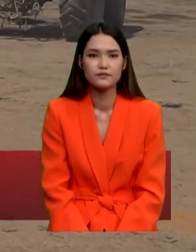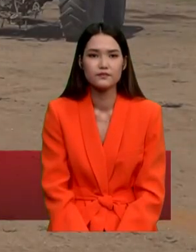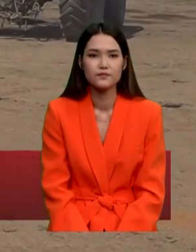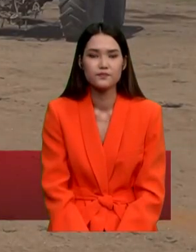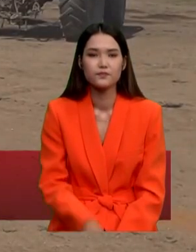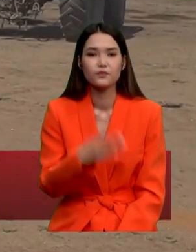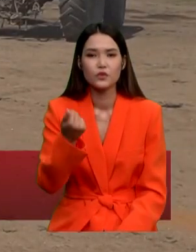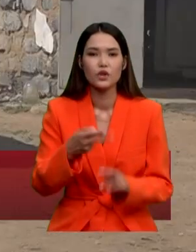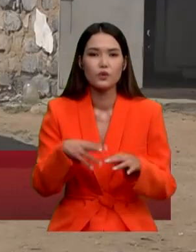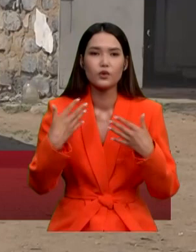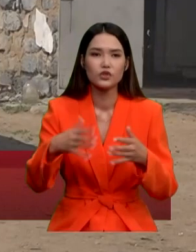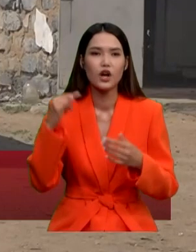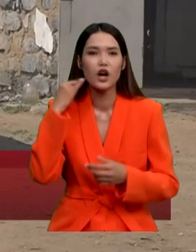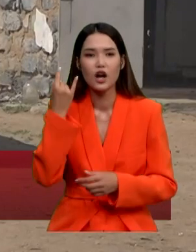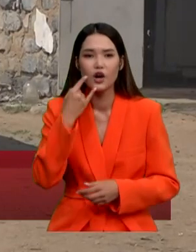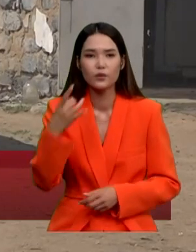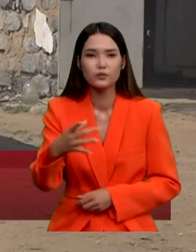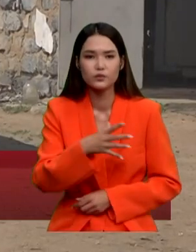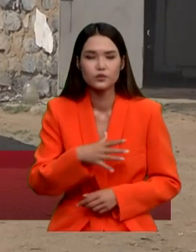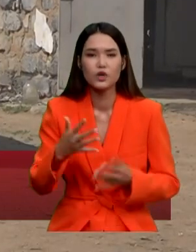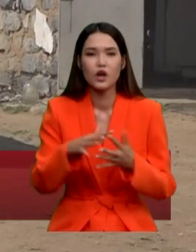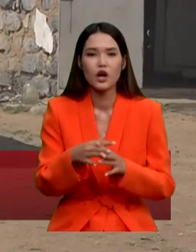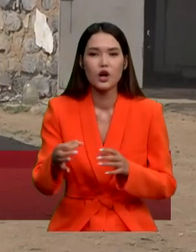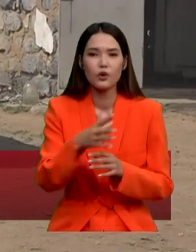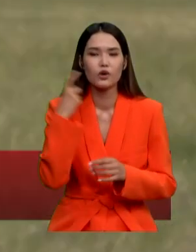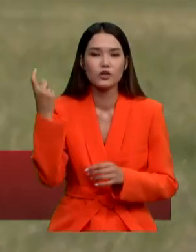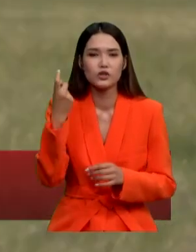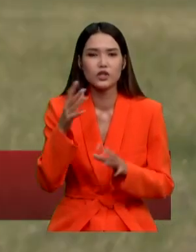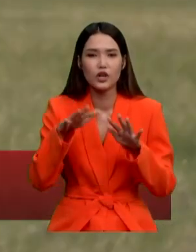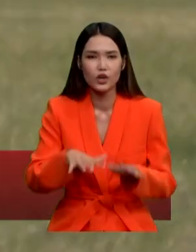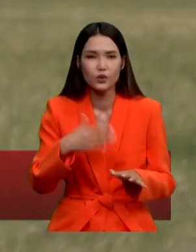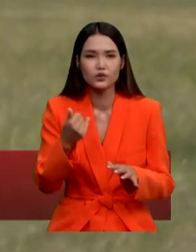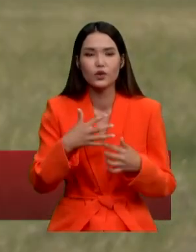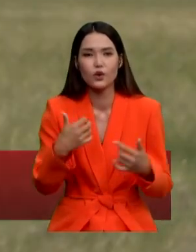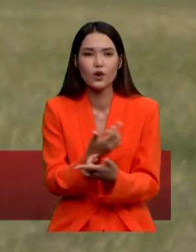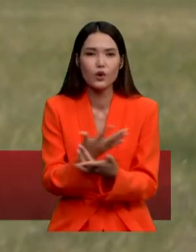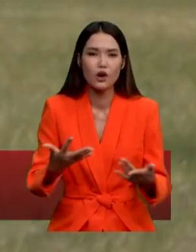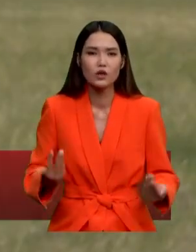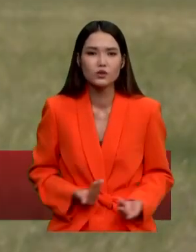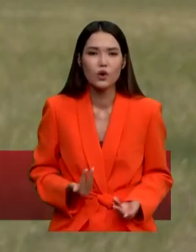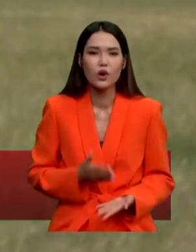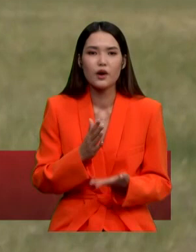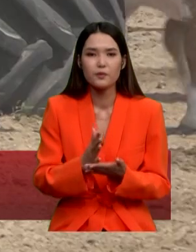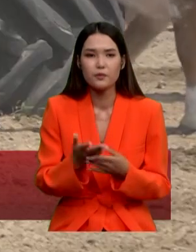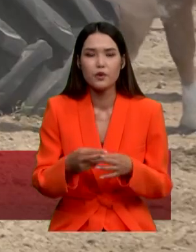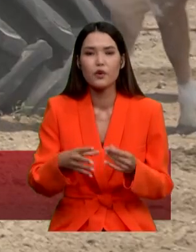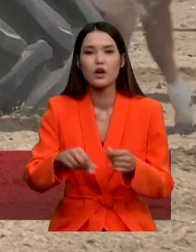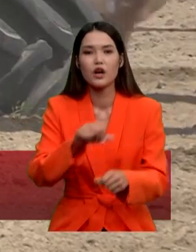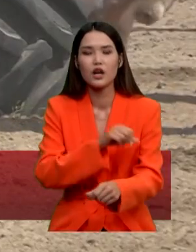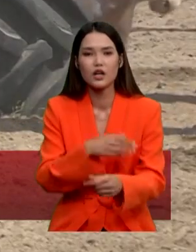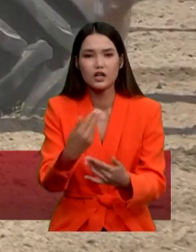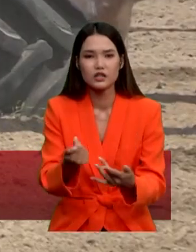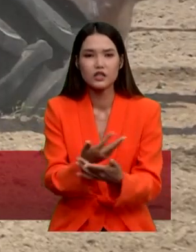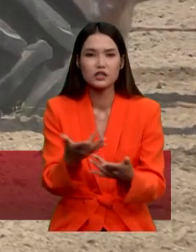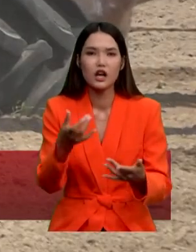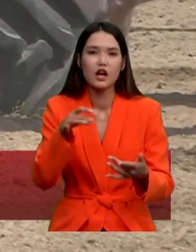Бұқтырылған ет шығаратын Павлодар облысының Май ауданындағы ең ірі шаруашылық төрт түліктің үш түрін өсіріп отыр. Осыдан 10 шақты жыл бұрын Ресейдің